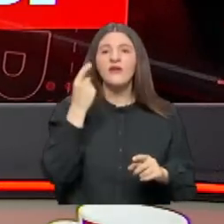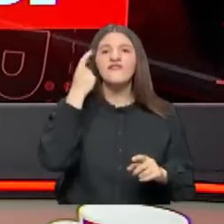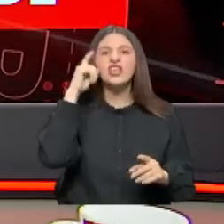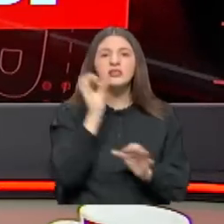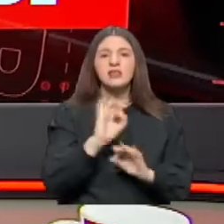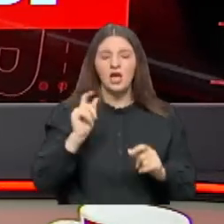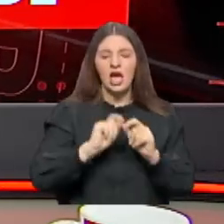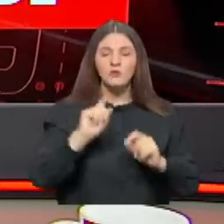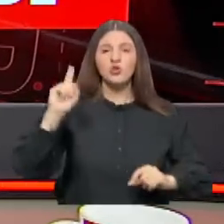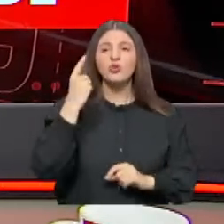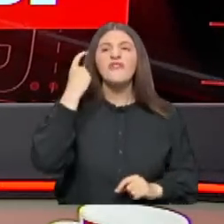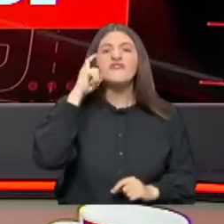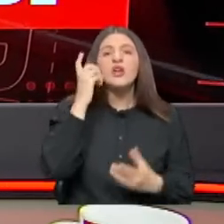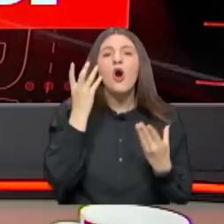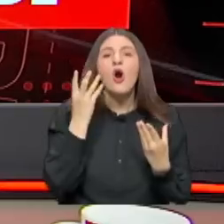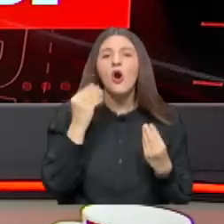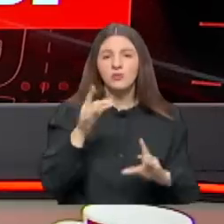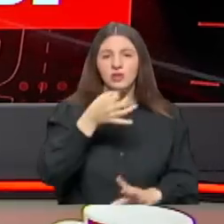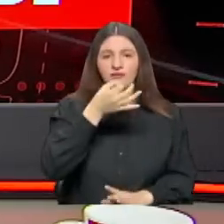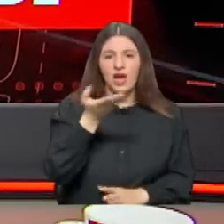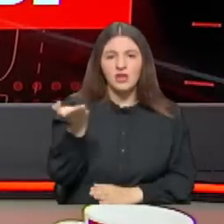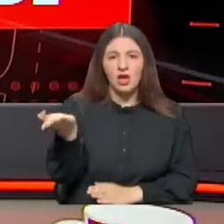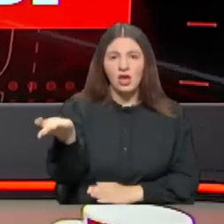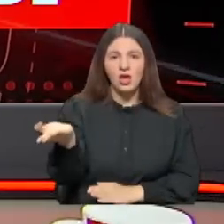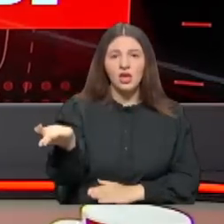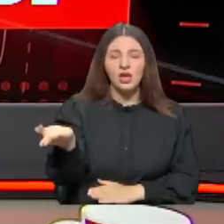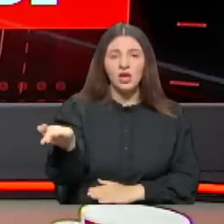Şuursuzluğun, ekonomi yönetiminin şuursuzluğunun ifadesidir.